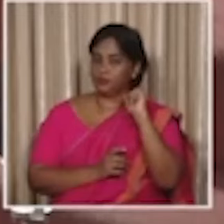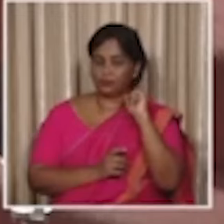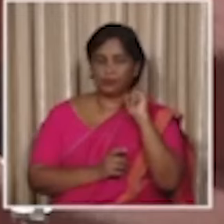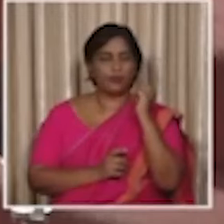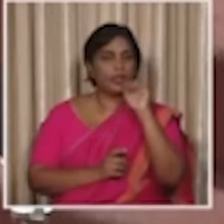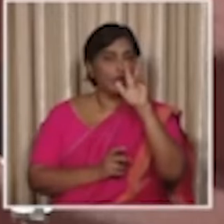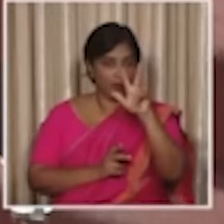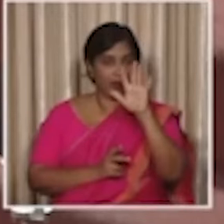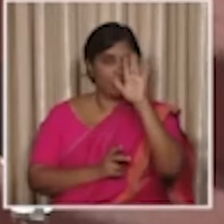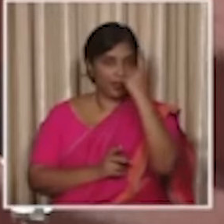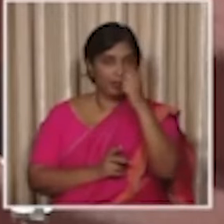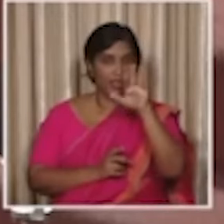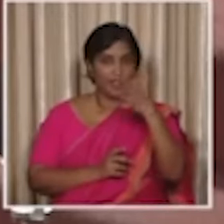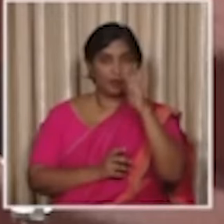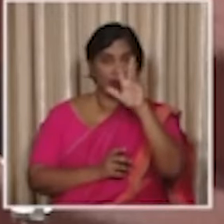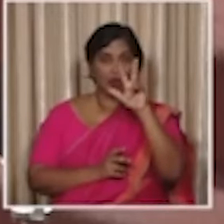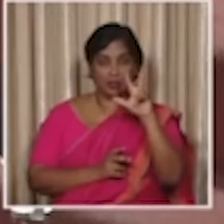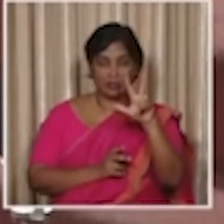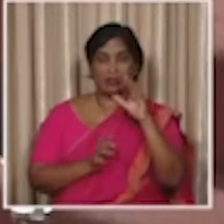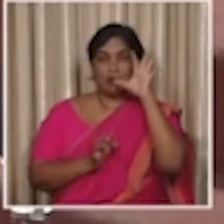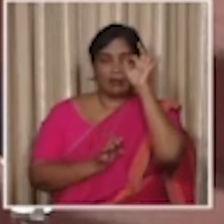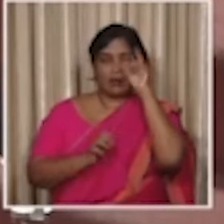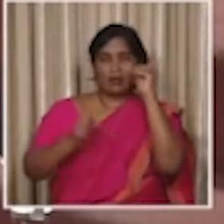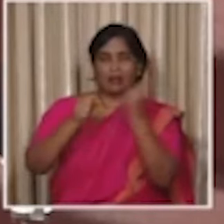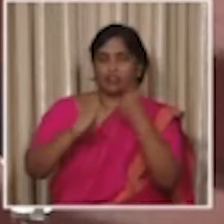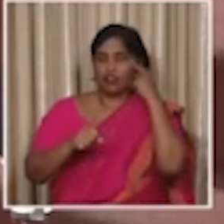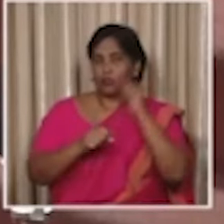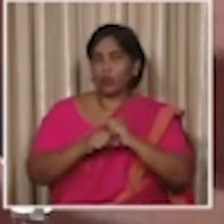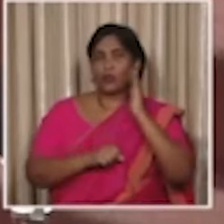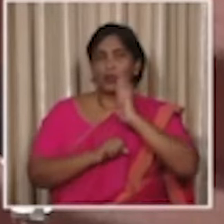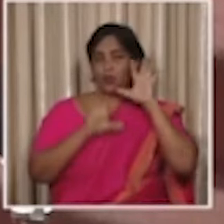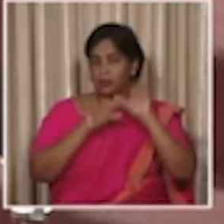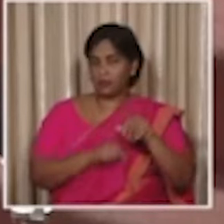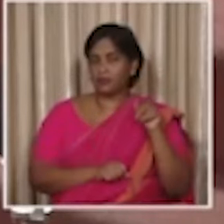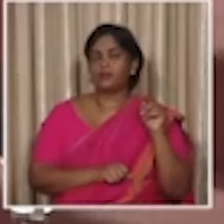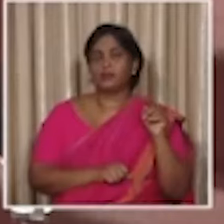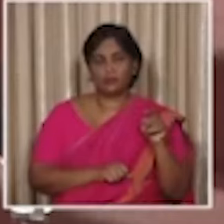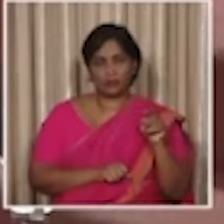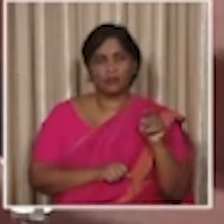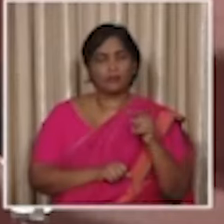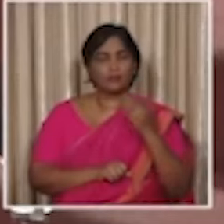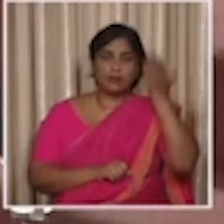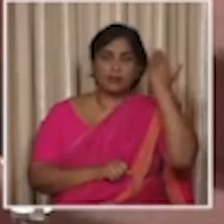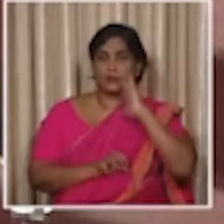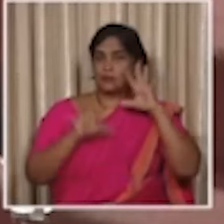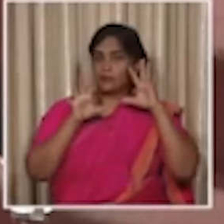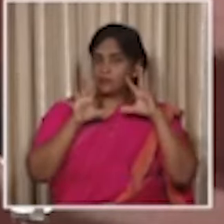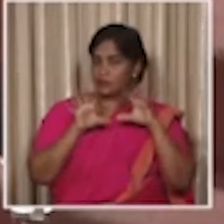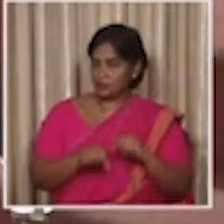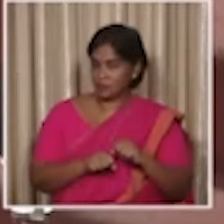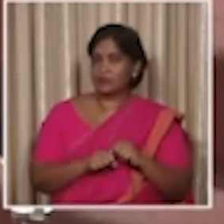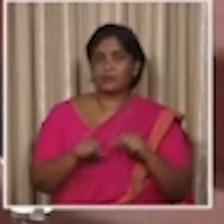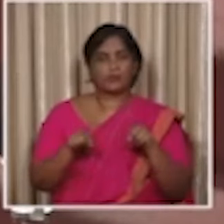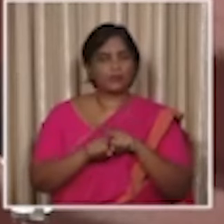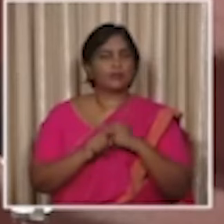अटे बंडारनायक घातनेट पव हेतुने विदेशिकयन सतुव यटत्जित विधियट